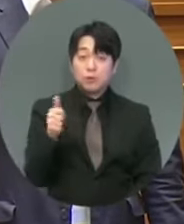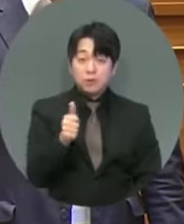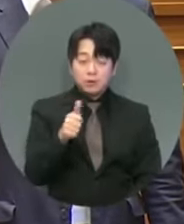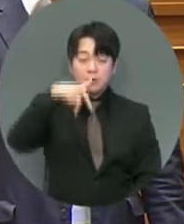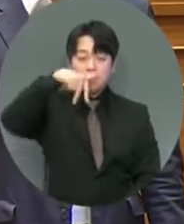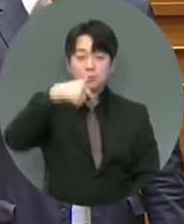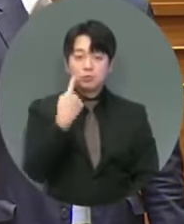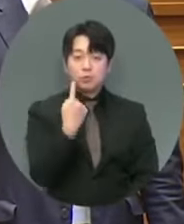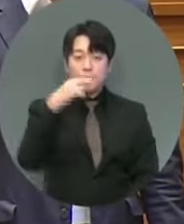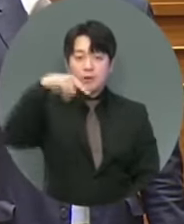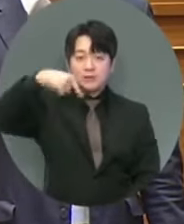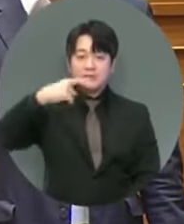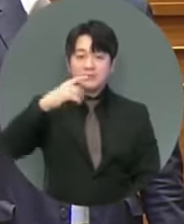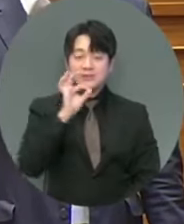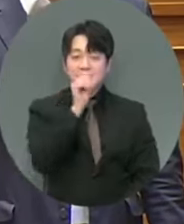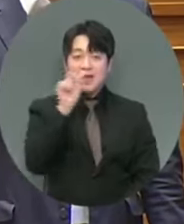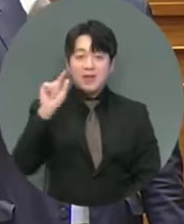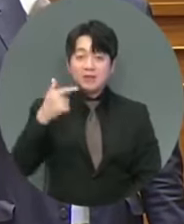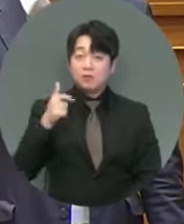조승환 의원,